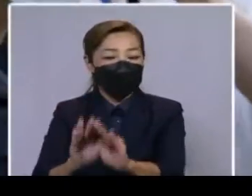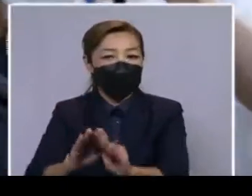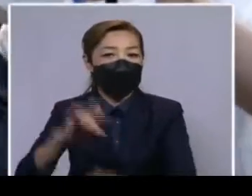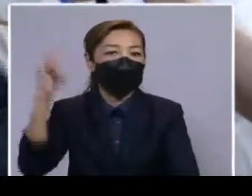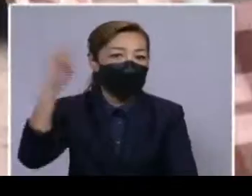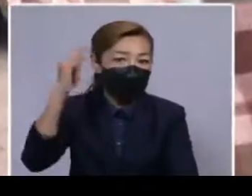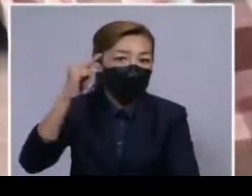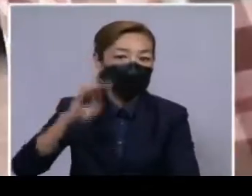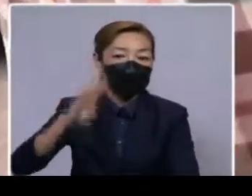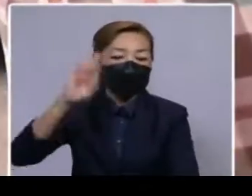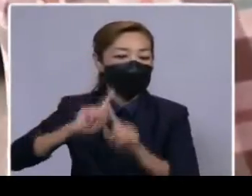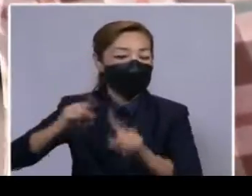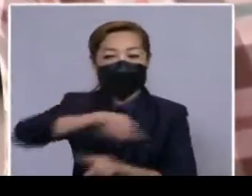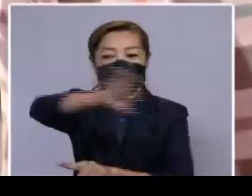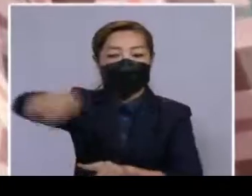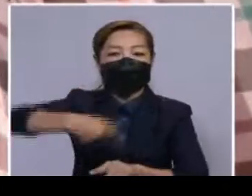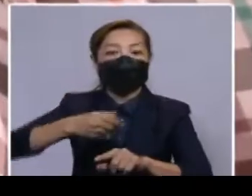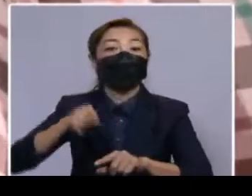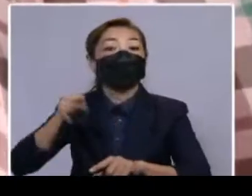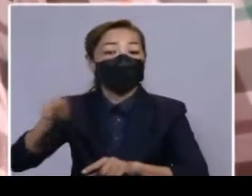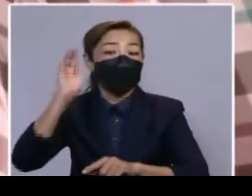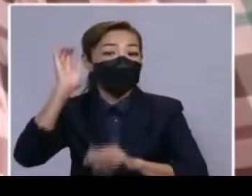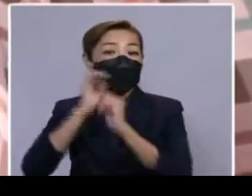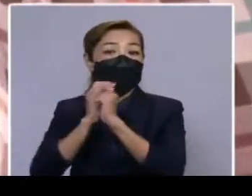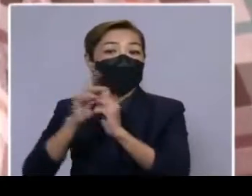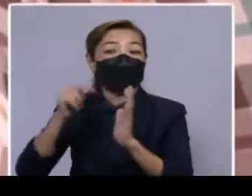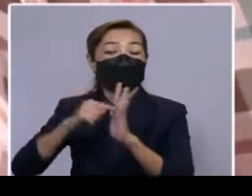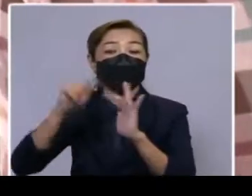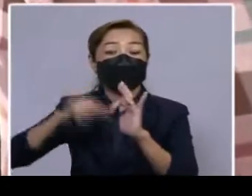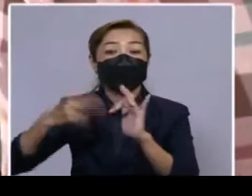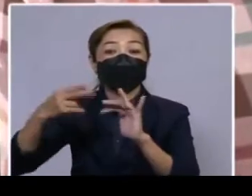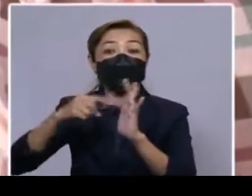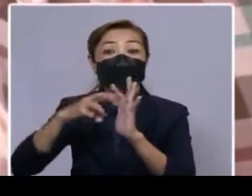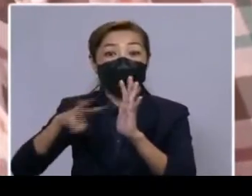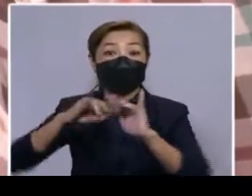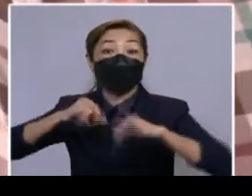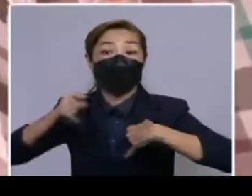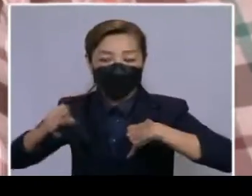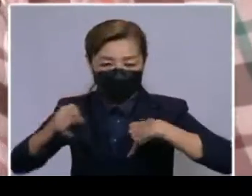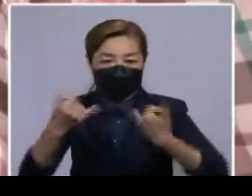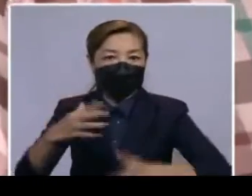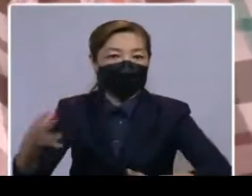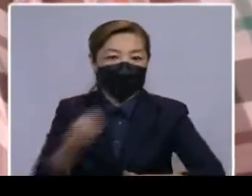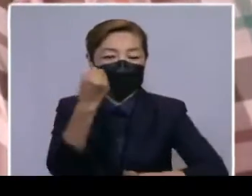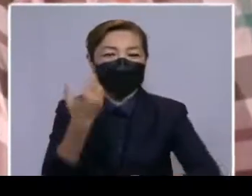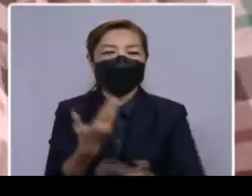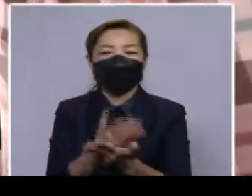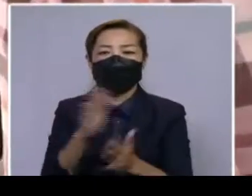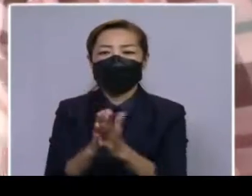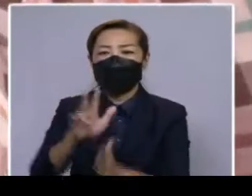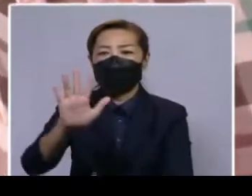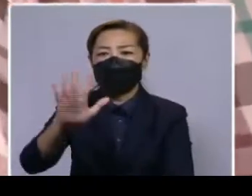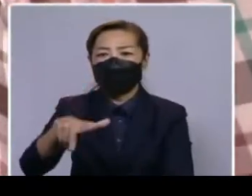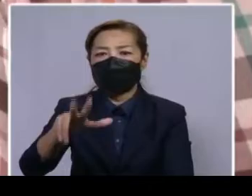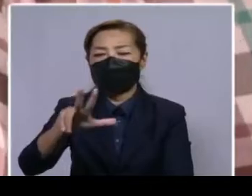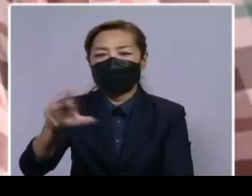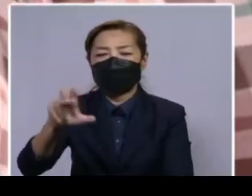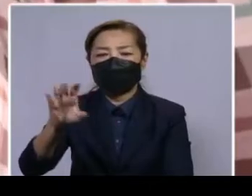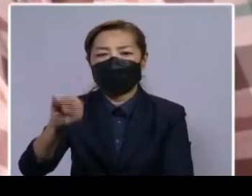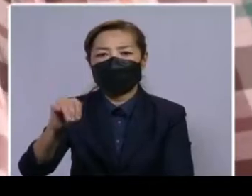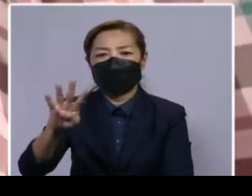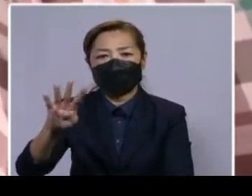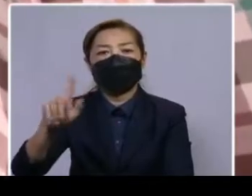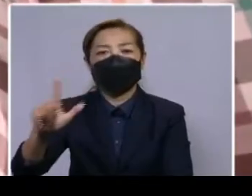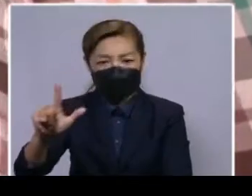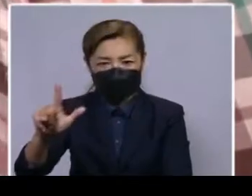กิจการบริษัทของตู้ห่าวรวมถึงผู้ที่เกี่ยวข้องไปแล้วประมาณ5,344ล้านบาทยังมี